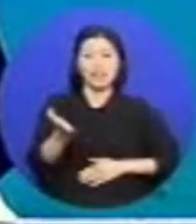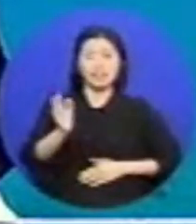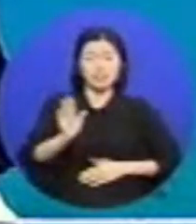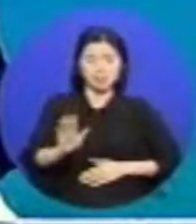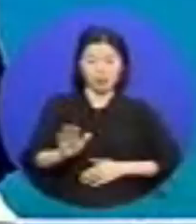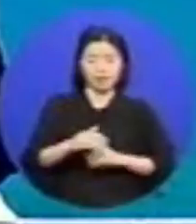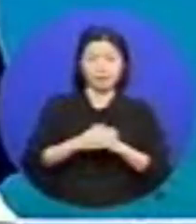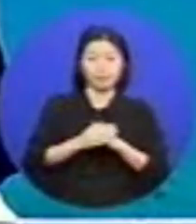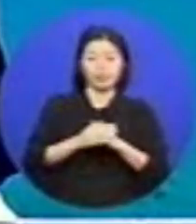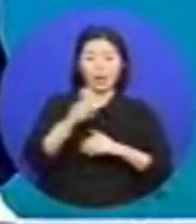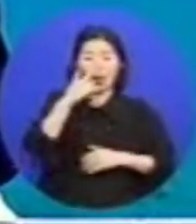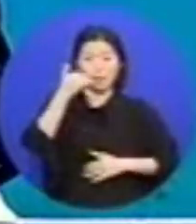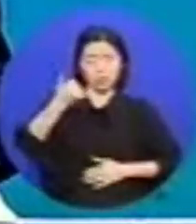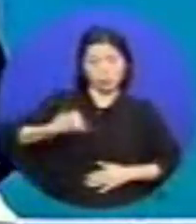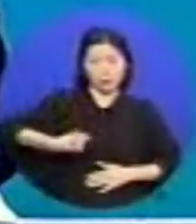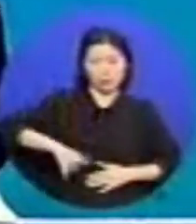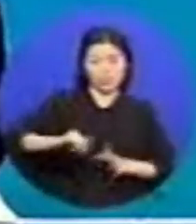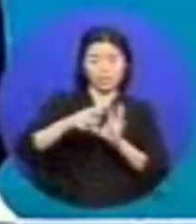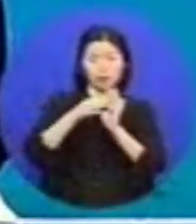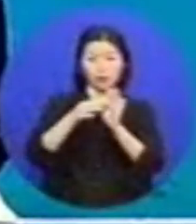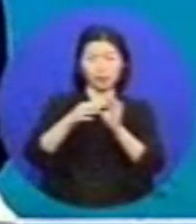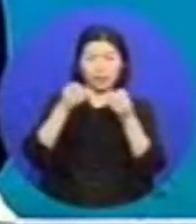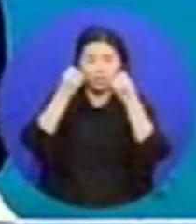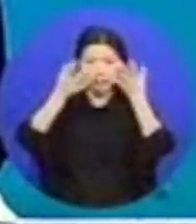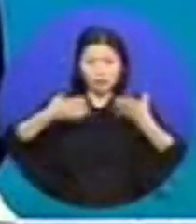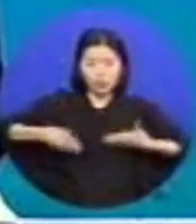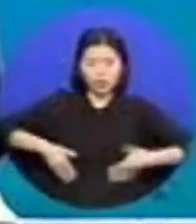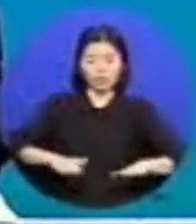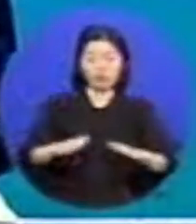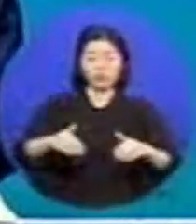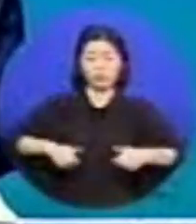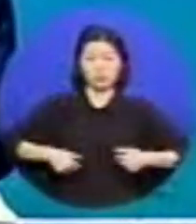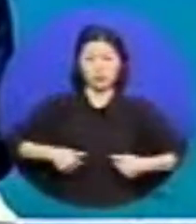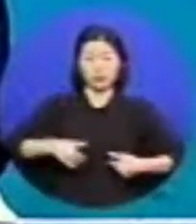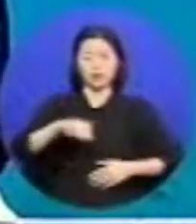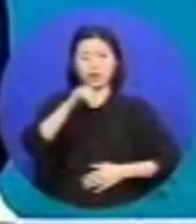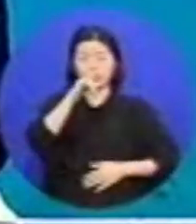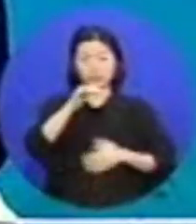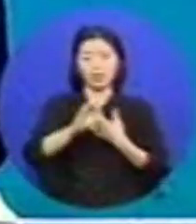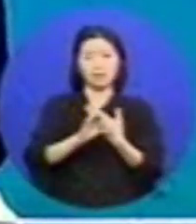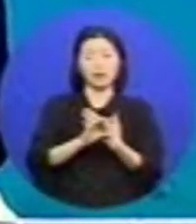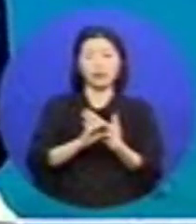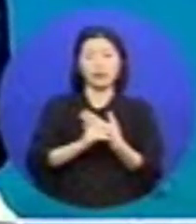부모 자녀 관계에 거듭남이 필요하다면 이유가 뭐지요?